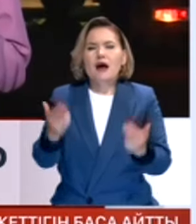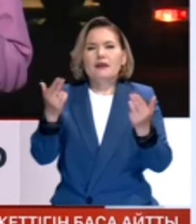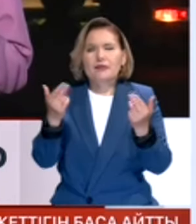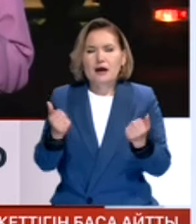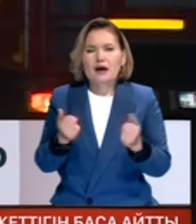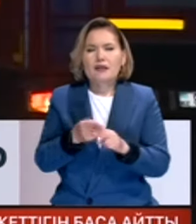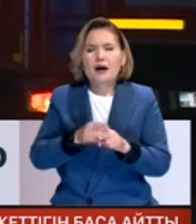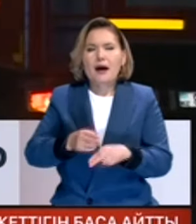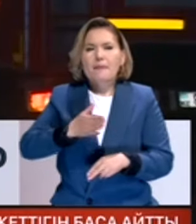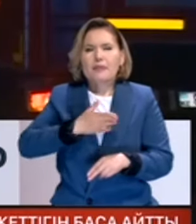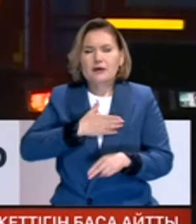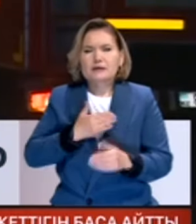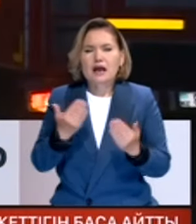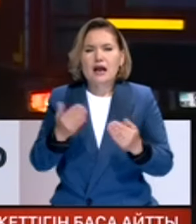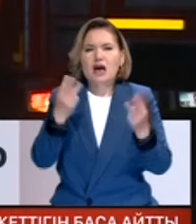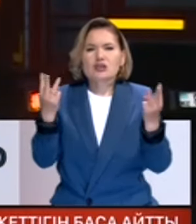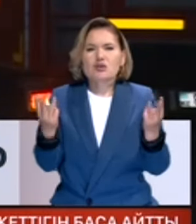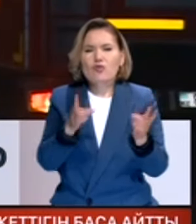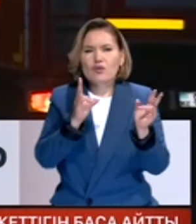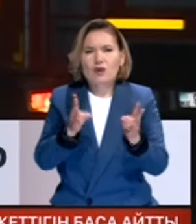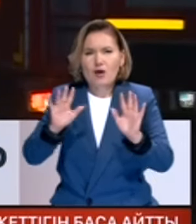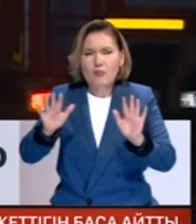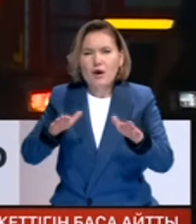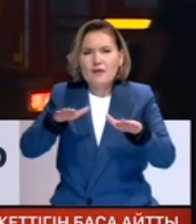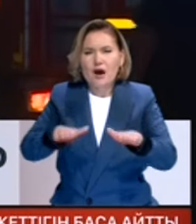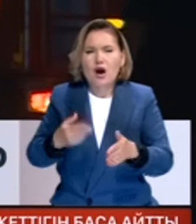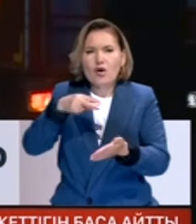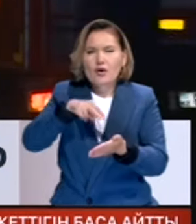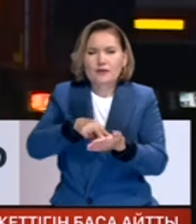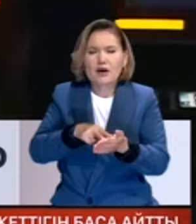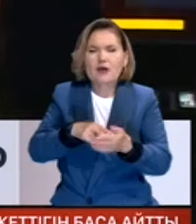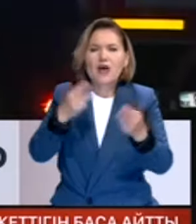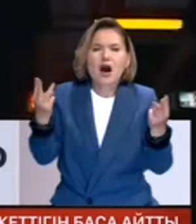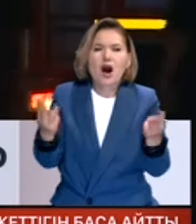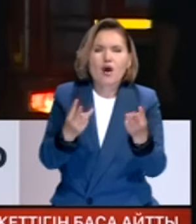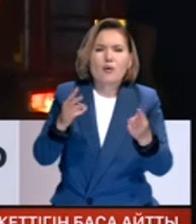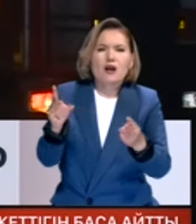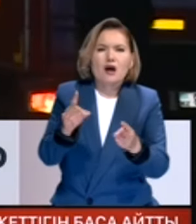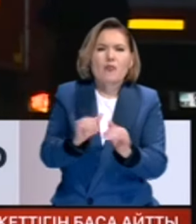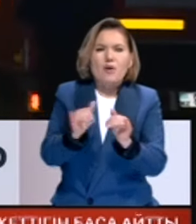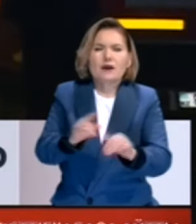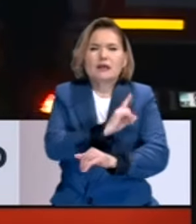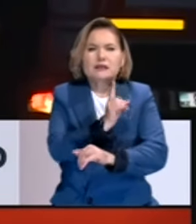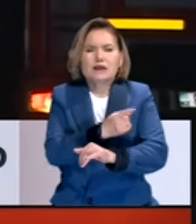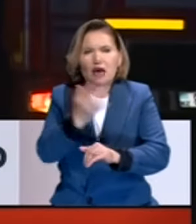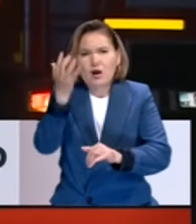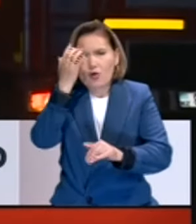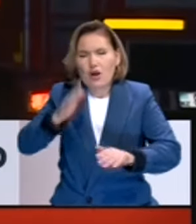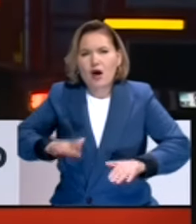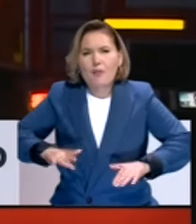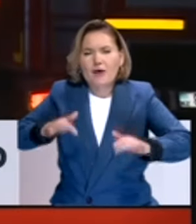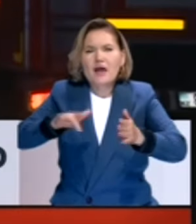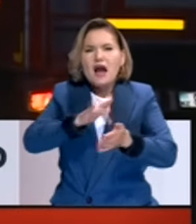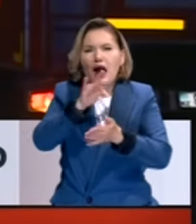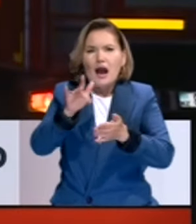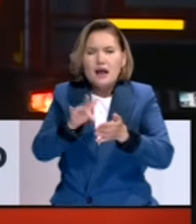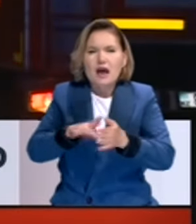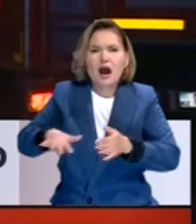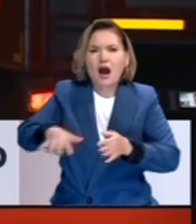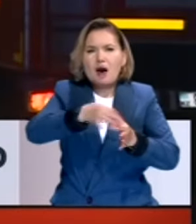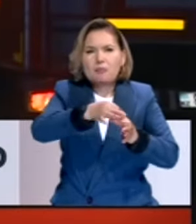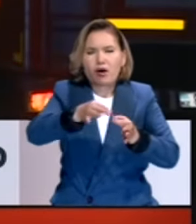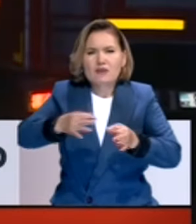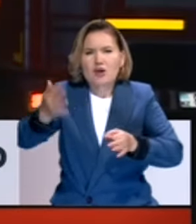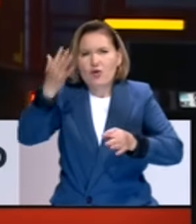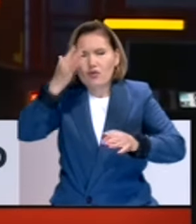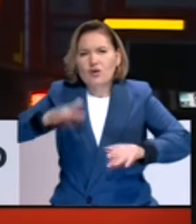Әлбина, біз қазір өрт болған аумақта тұрмыз. Алапат өрттің ауқымдылығы соншалықты, будақтаған түтін қаланың барлық ауданынан